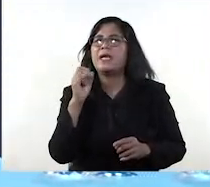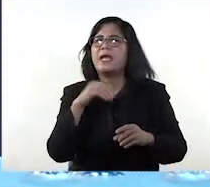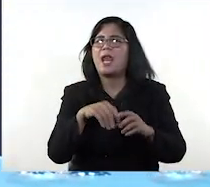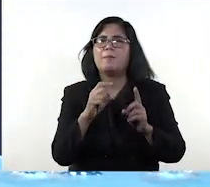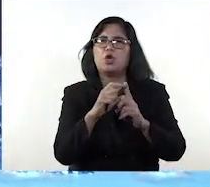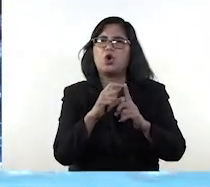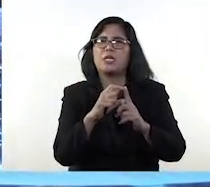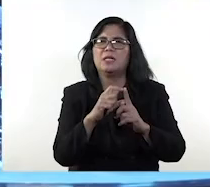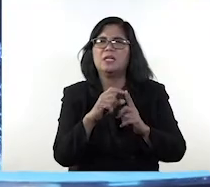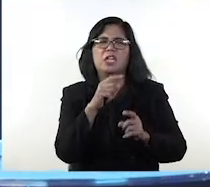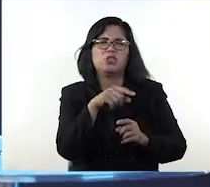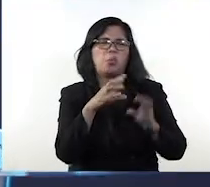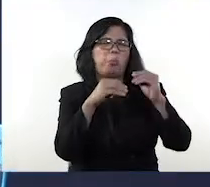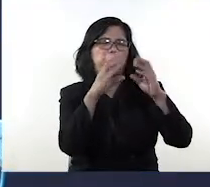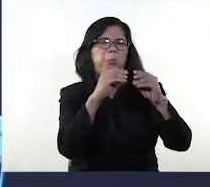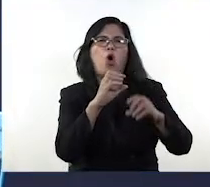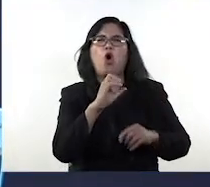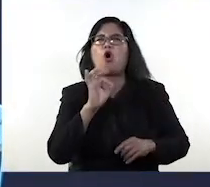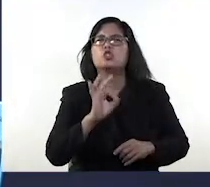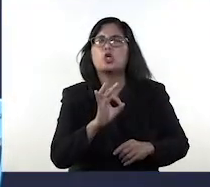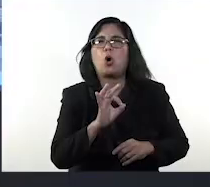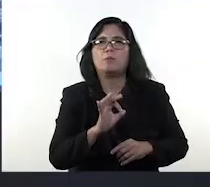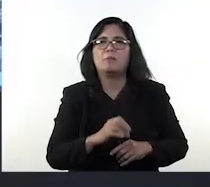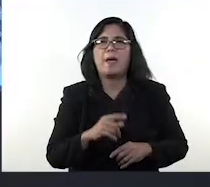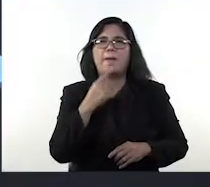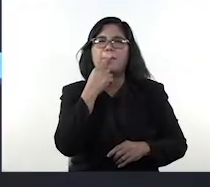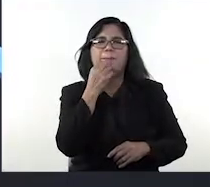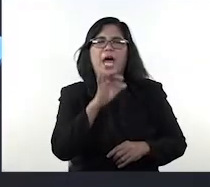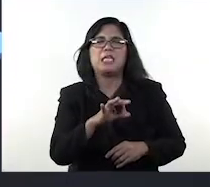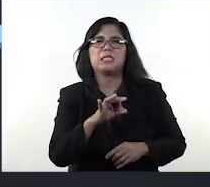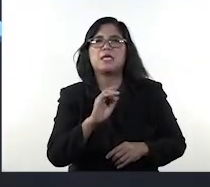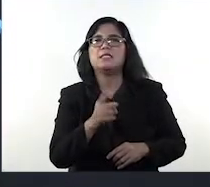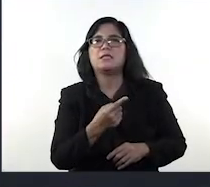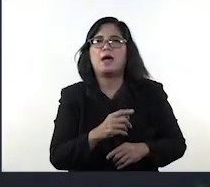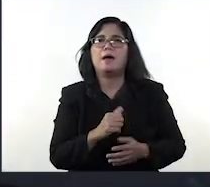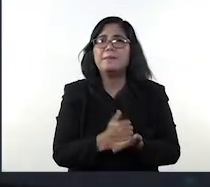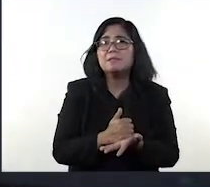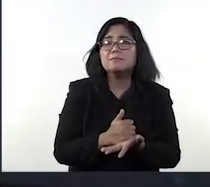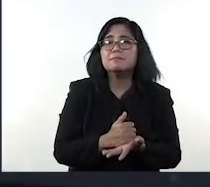Hai yang mendatangkan kebaikan Hai buat banyak orang yang sungguh-sungguh